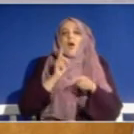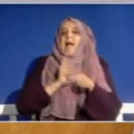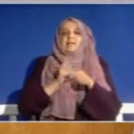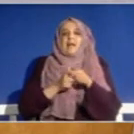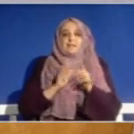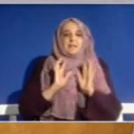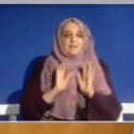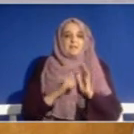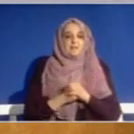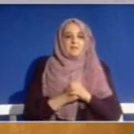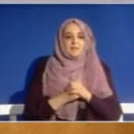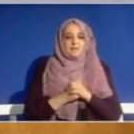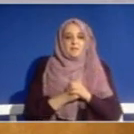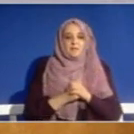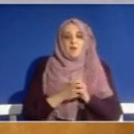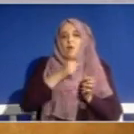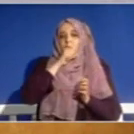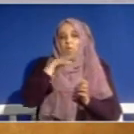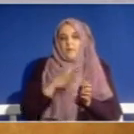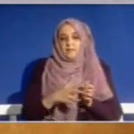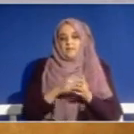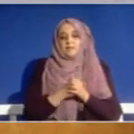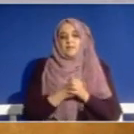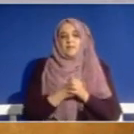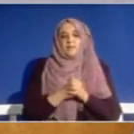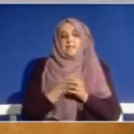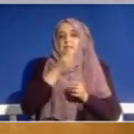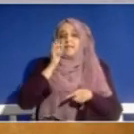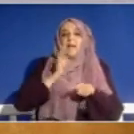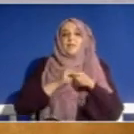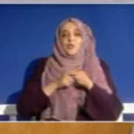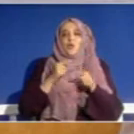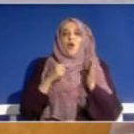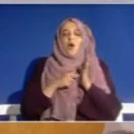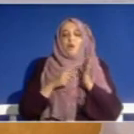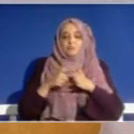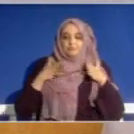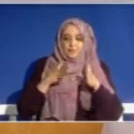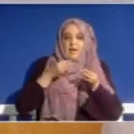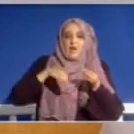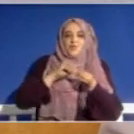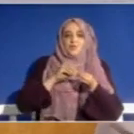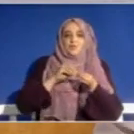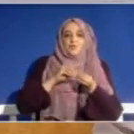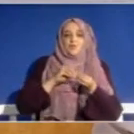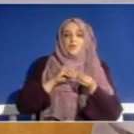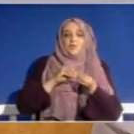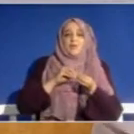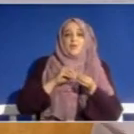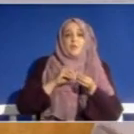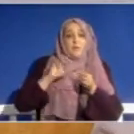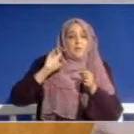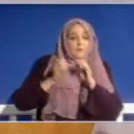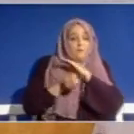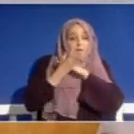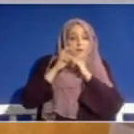النوافل. لا نسجد. رسول الله صلى الله عليه وسلم نهى عن التنفل ما بين الفجر الصادق إلى أن تطلع الشمس